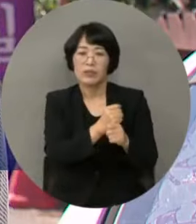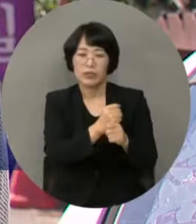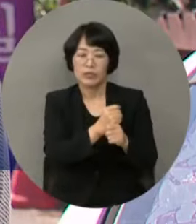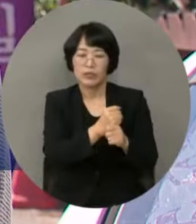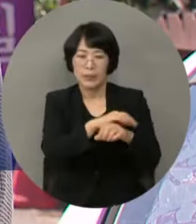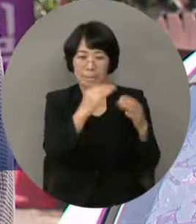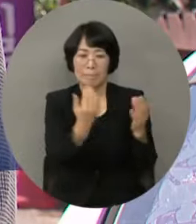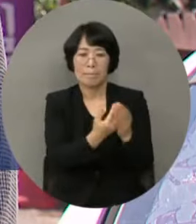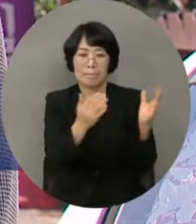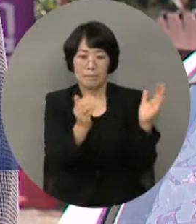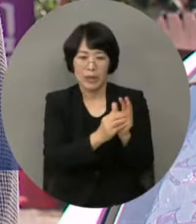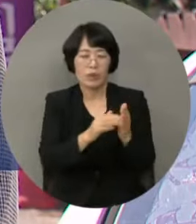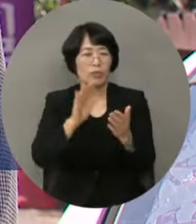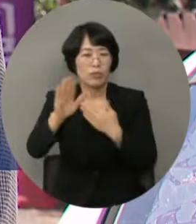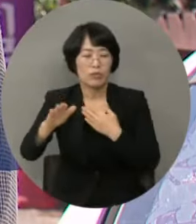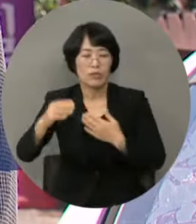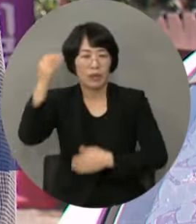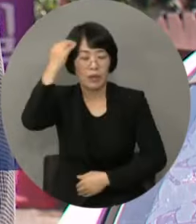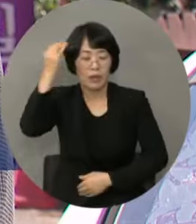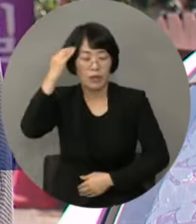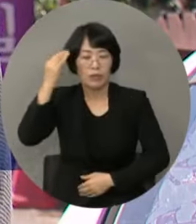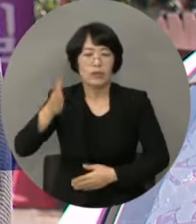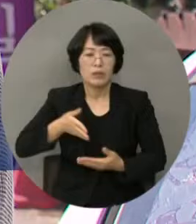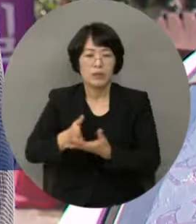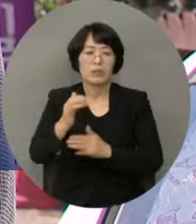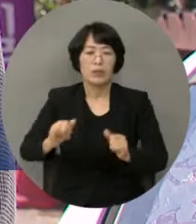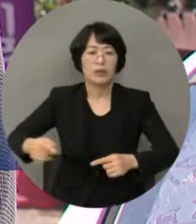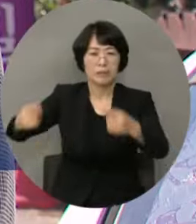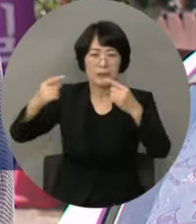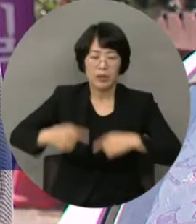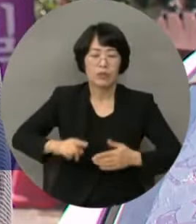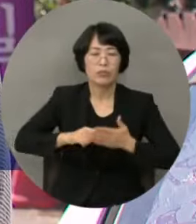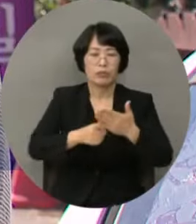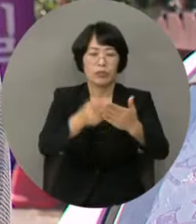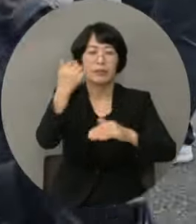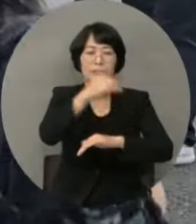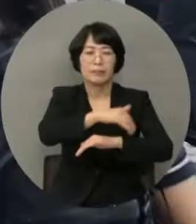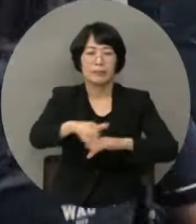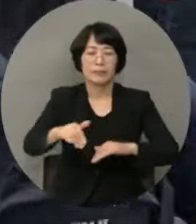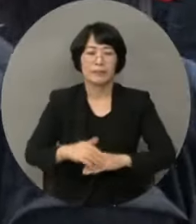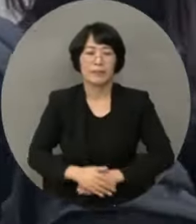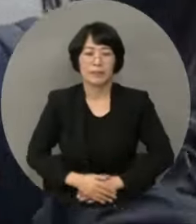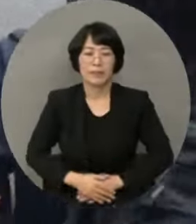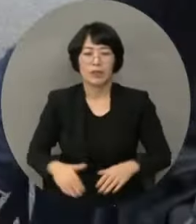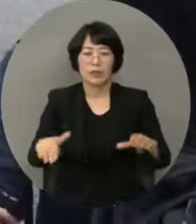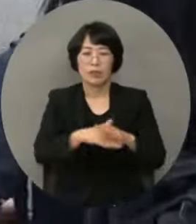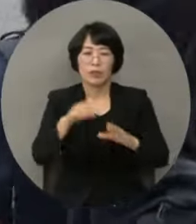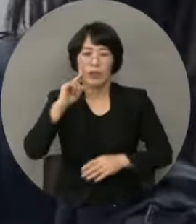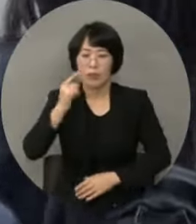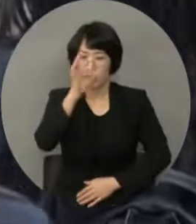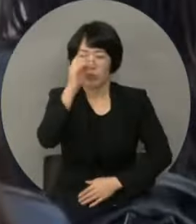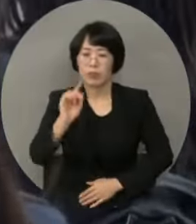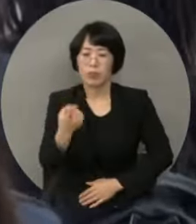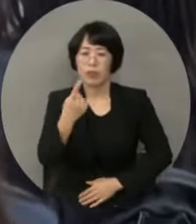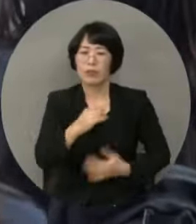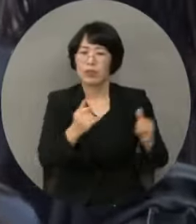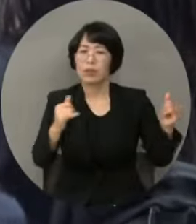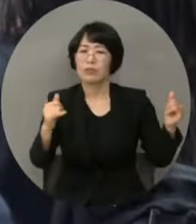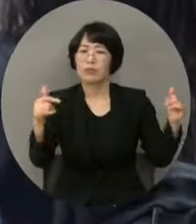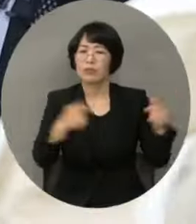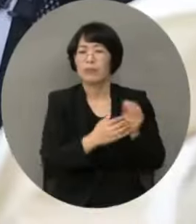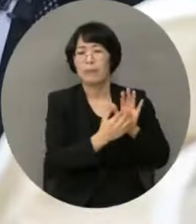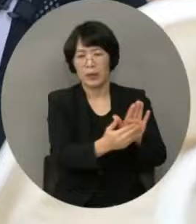작품을 완성하였고 추후에는 국내 자까지 포함해서 계속 추진할 계획이 있습니다 문화예술을 통해 인구 소멸에